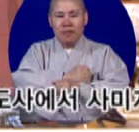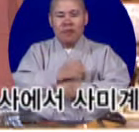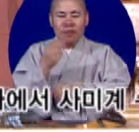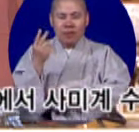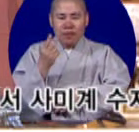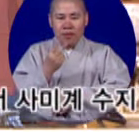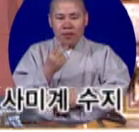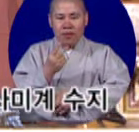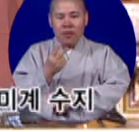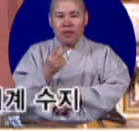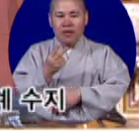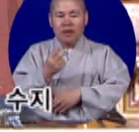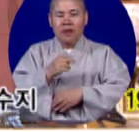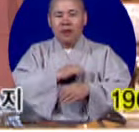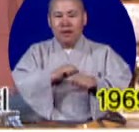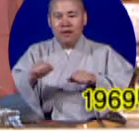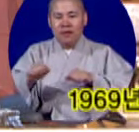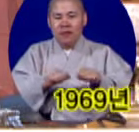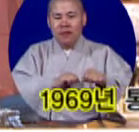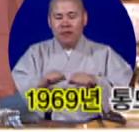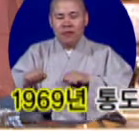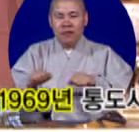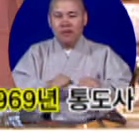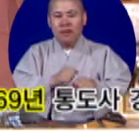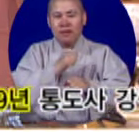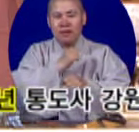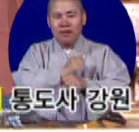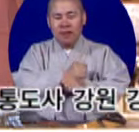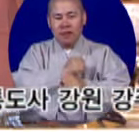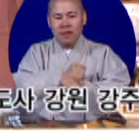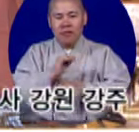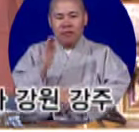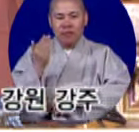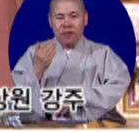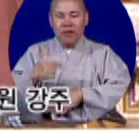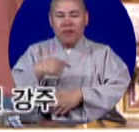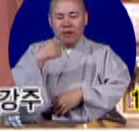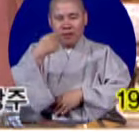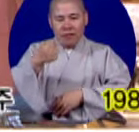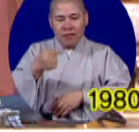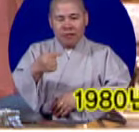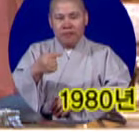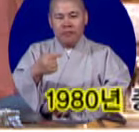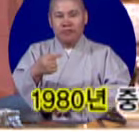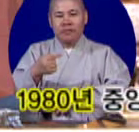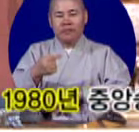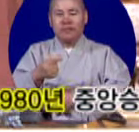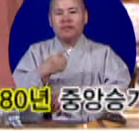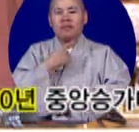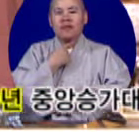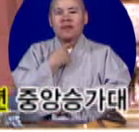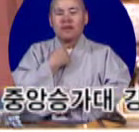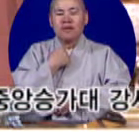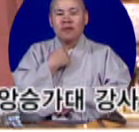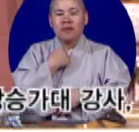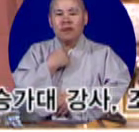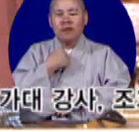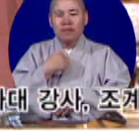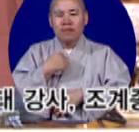또 실천을 해요. 행을 하고. 그 다음에 딱 이제 체험 정득을